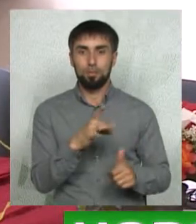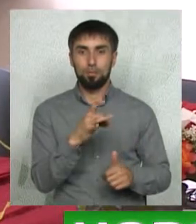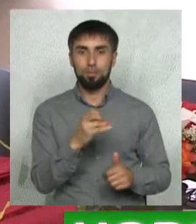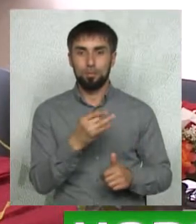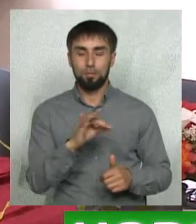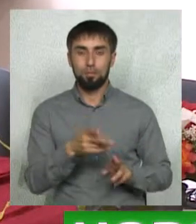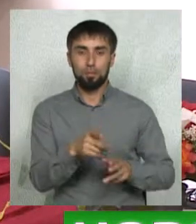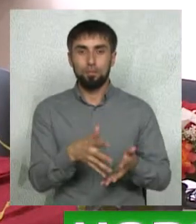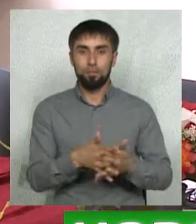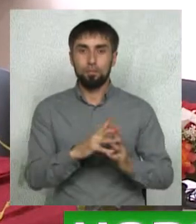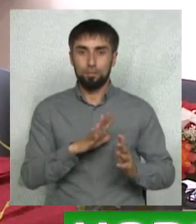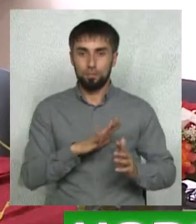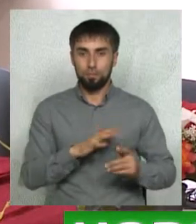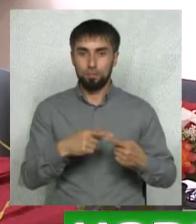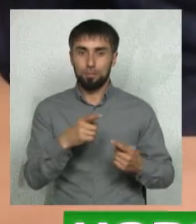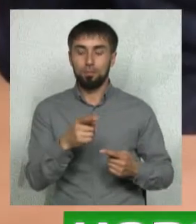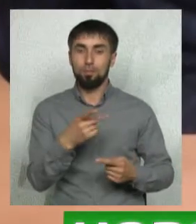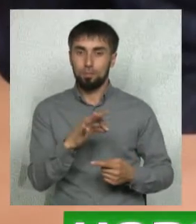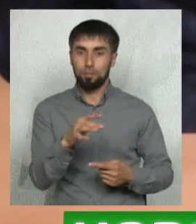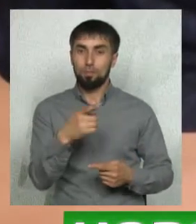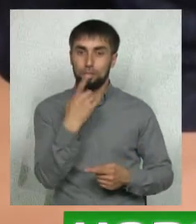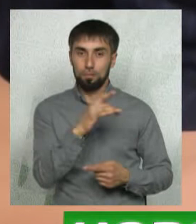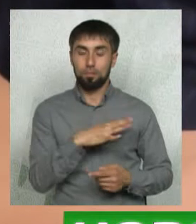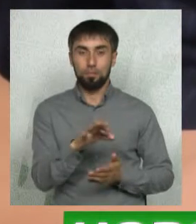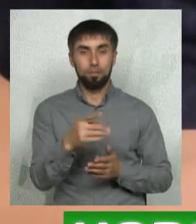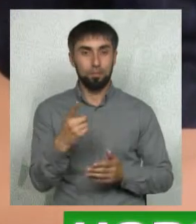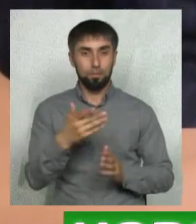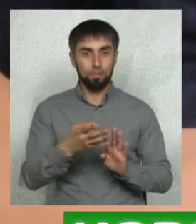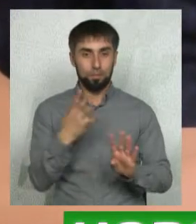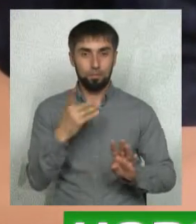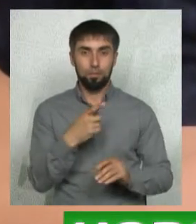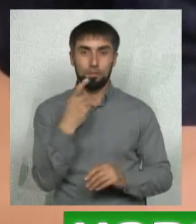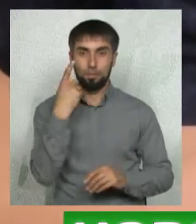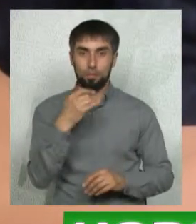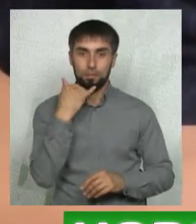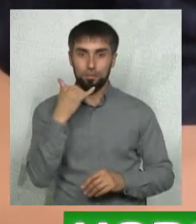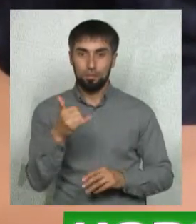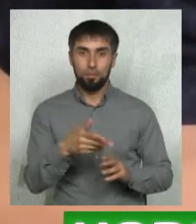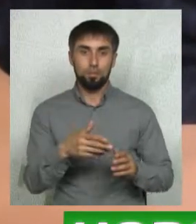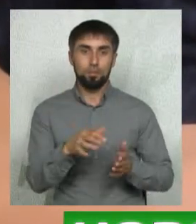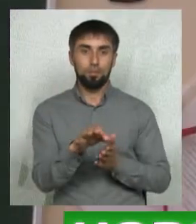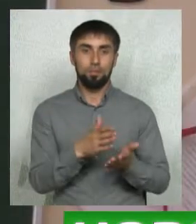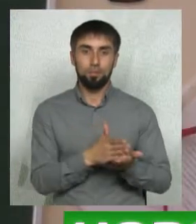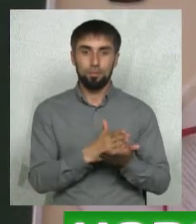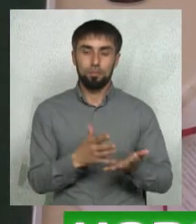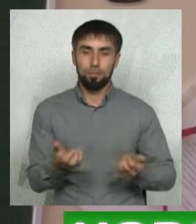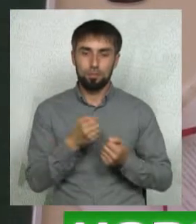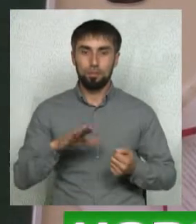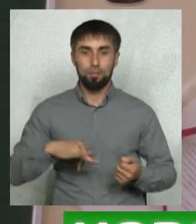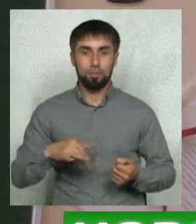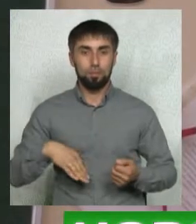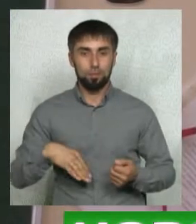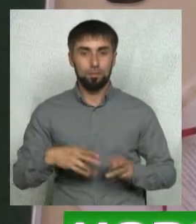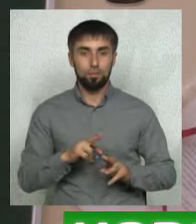Но медик-волонтер предупредила – сначала необходимо позвонить в службу спасения и только потом, оценив состояние потенциального